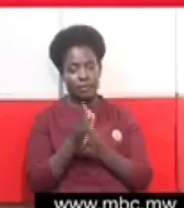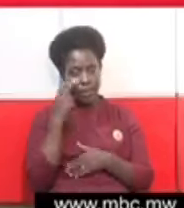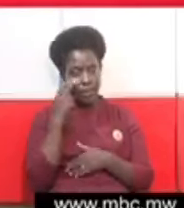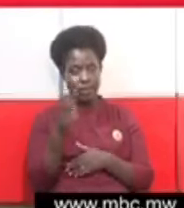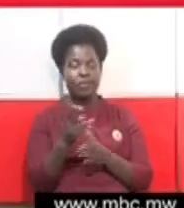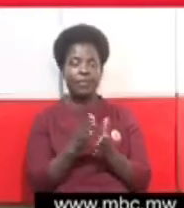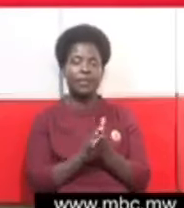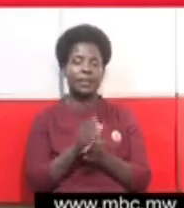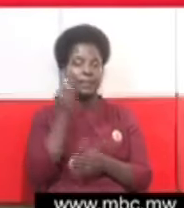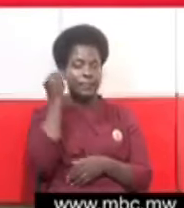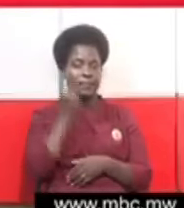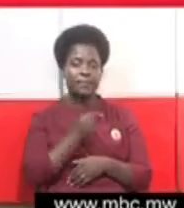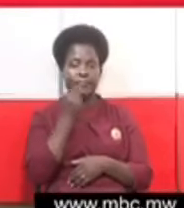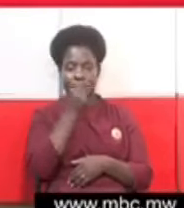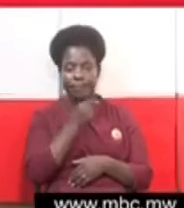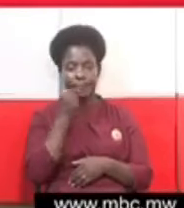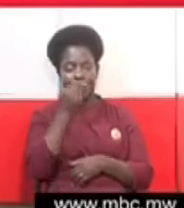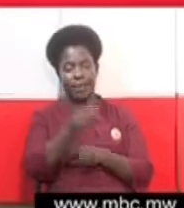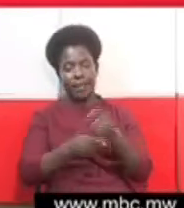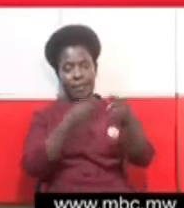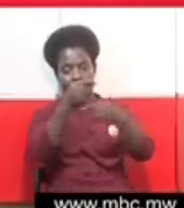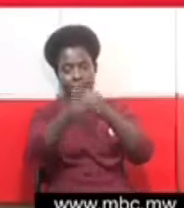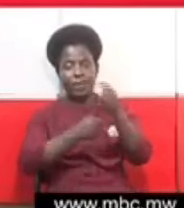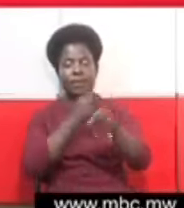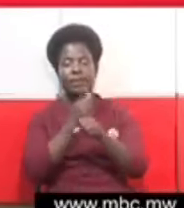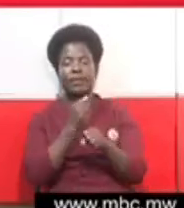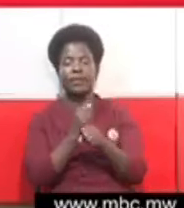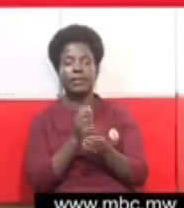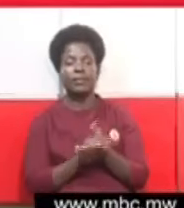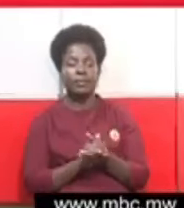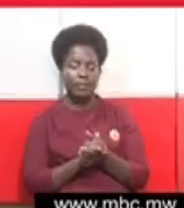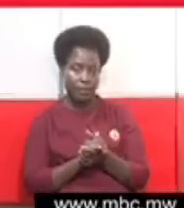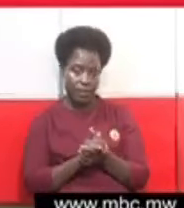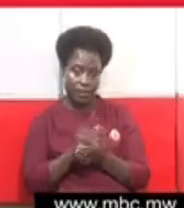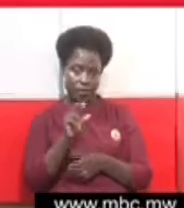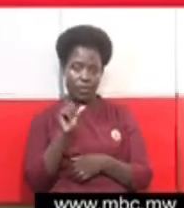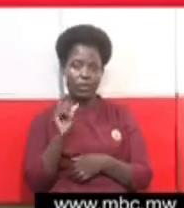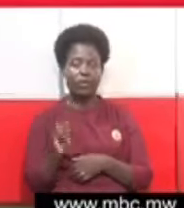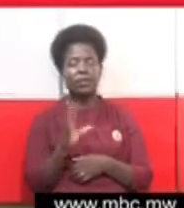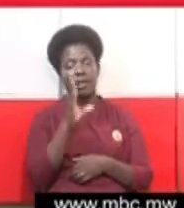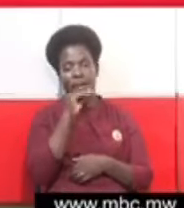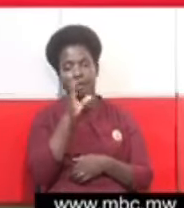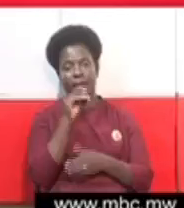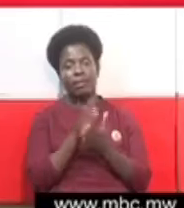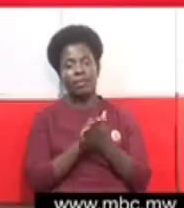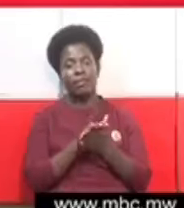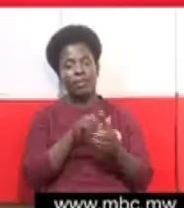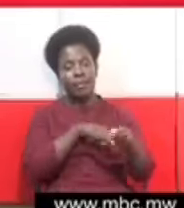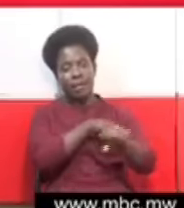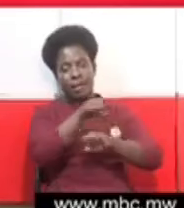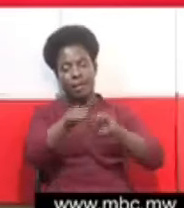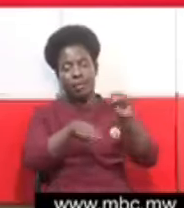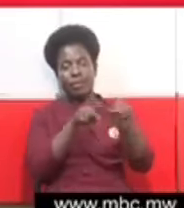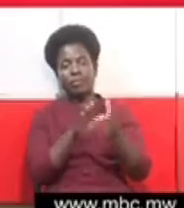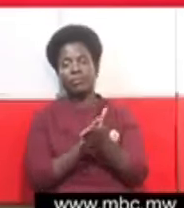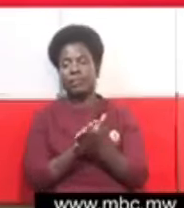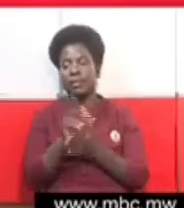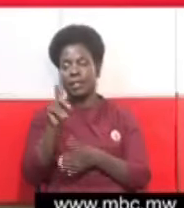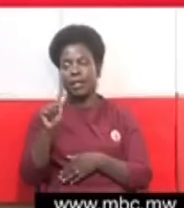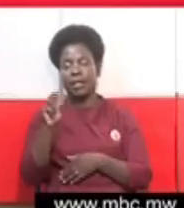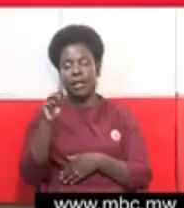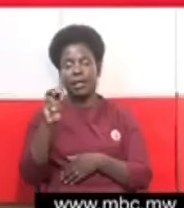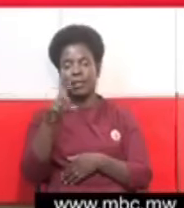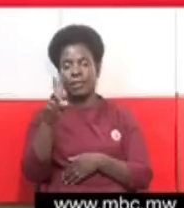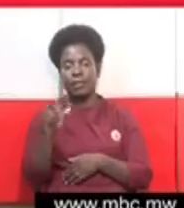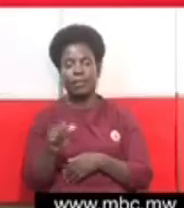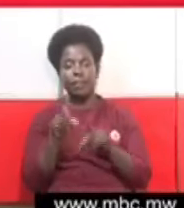Dr. Saulos Kirima apitirira kugwiritsidwa ntchito. Dr. Usi anena izi pa roundabout yakameza pomwe anthu